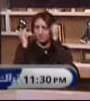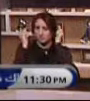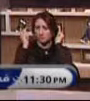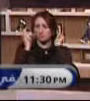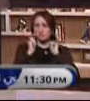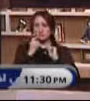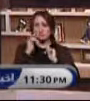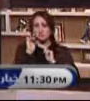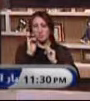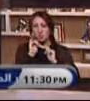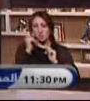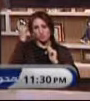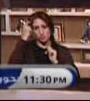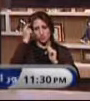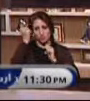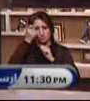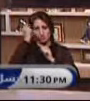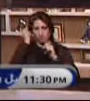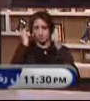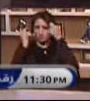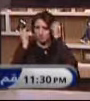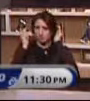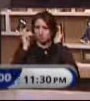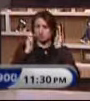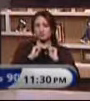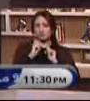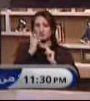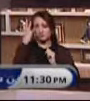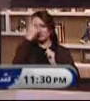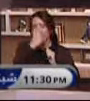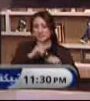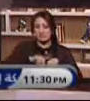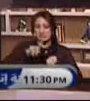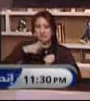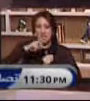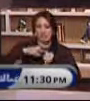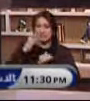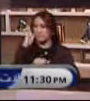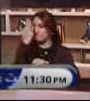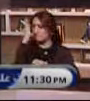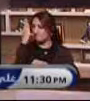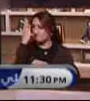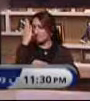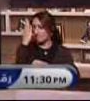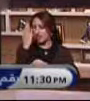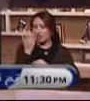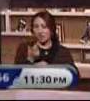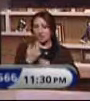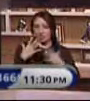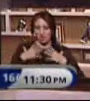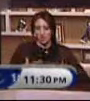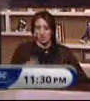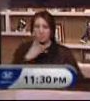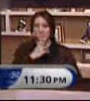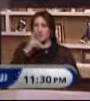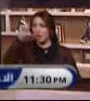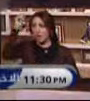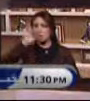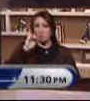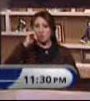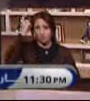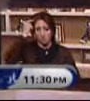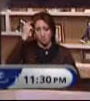ده وشعرك ده محط نظر المخلوق كم ساعة؟ وربنا لا يبص لا للثوب ولا للشعر ولا